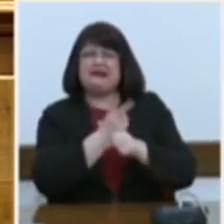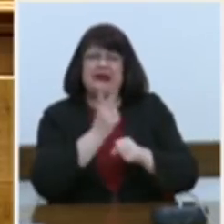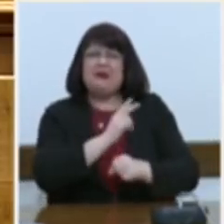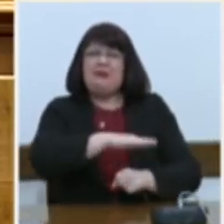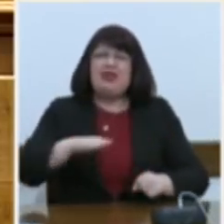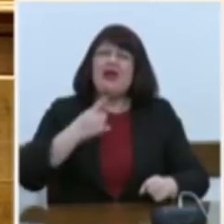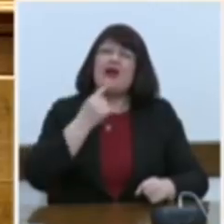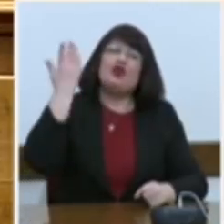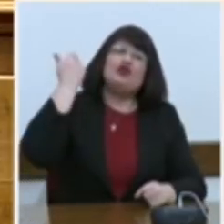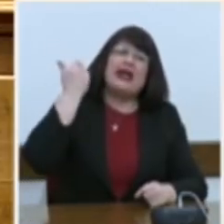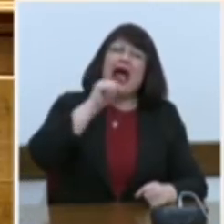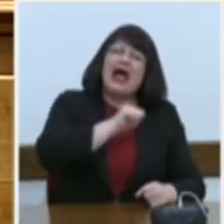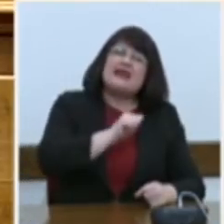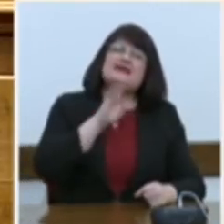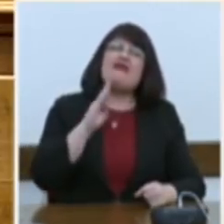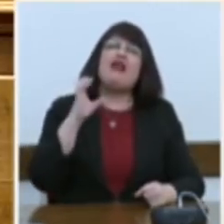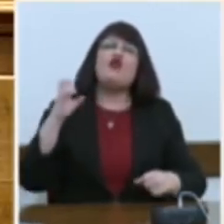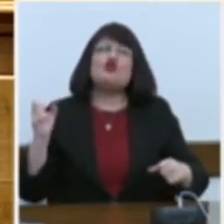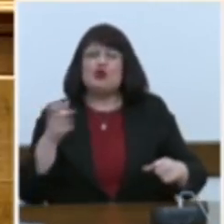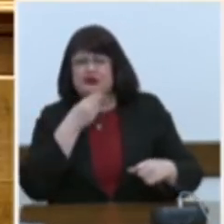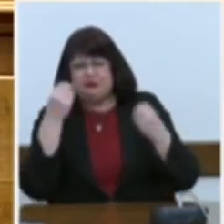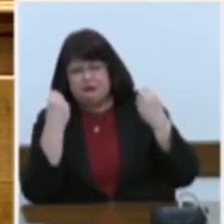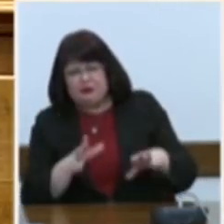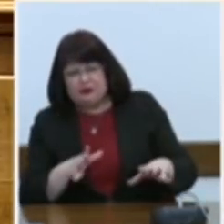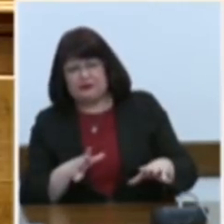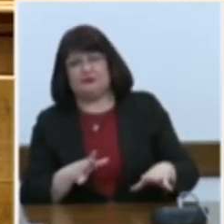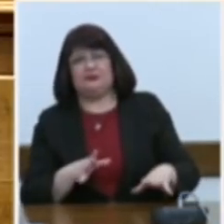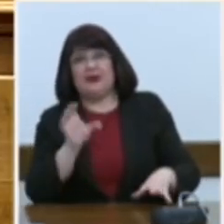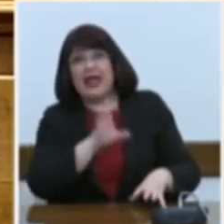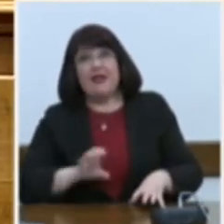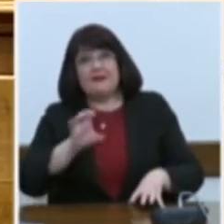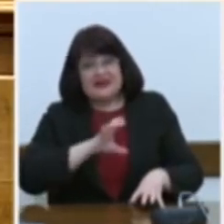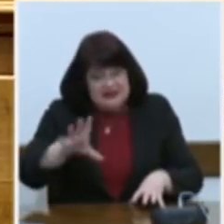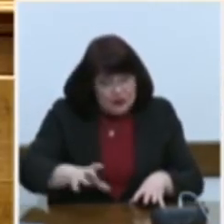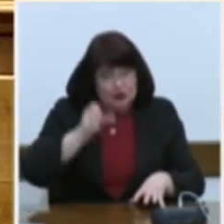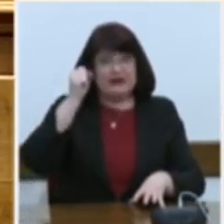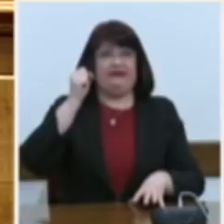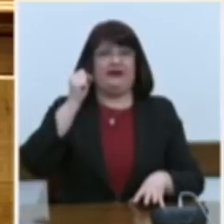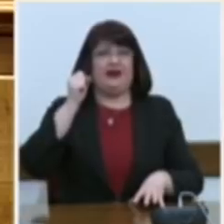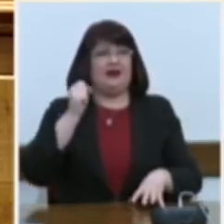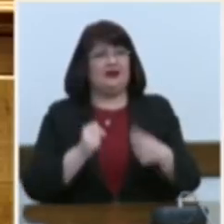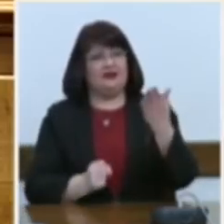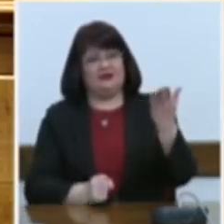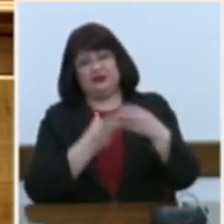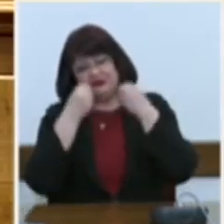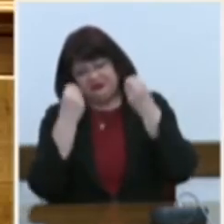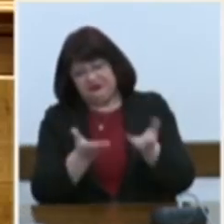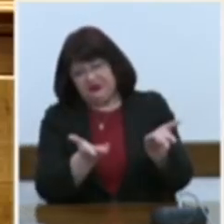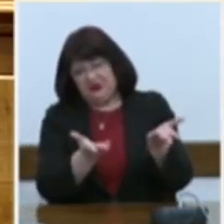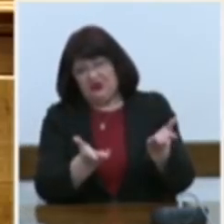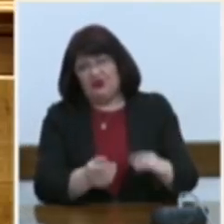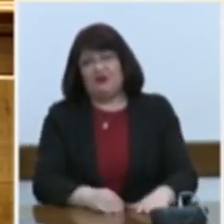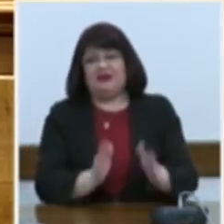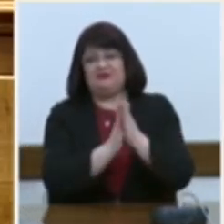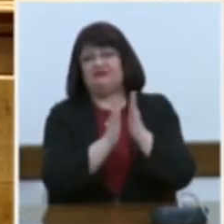γνωστό διαδικτυακό σκουπιδότοπο. Είναι και ψαγμένος εκτός από ψεκασμένος τρομάρα του. Να τον